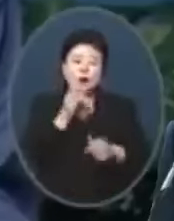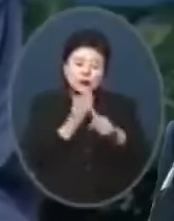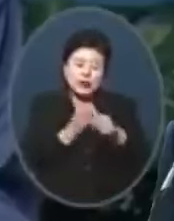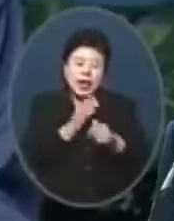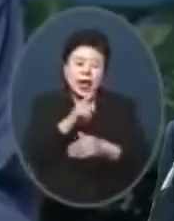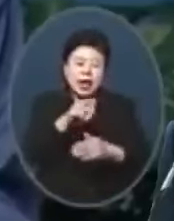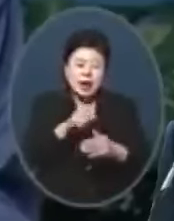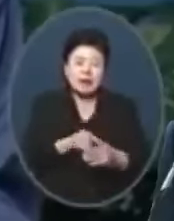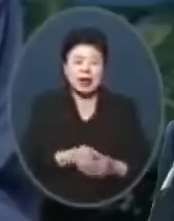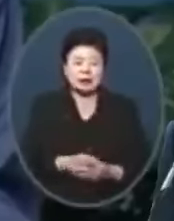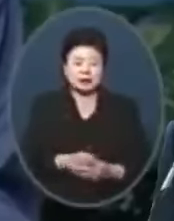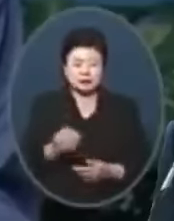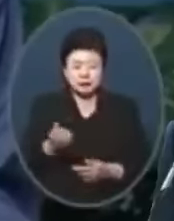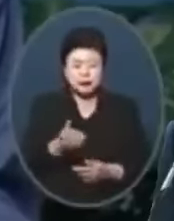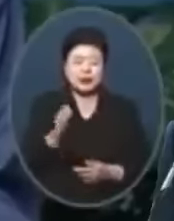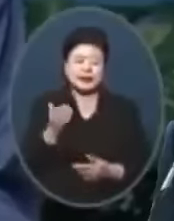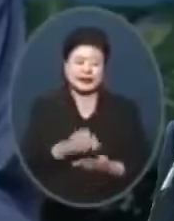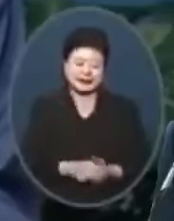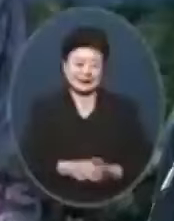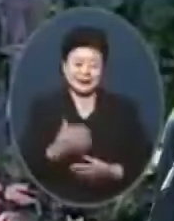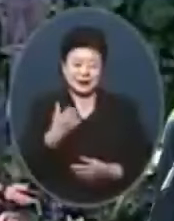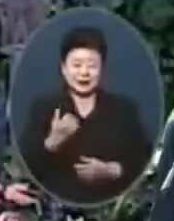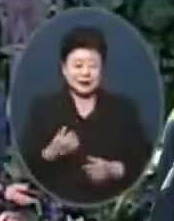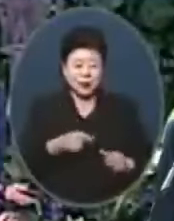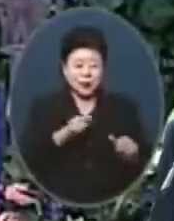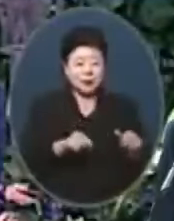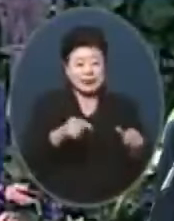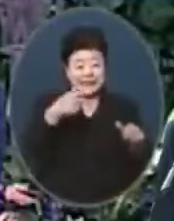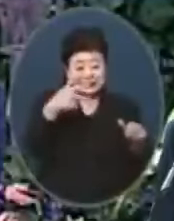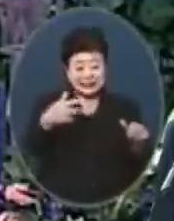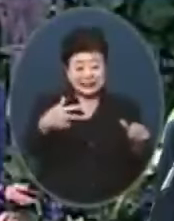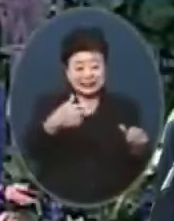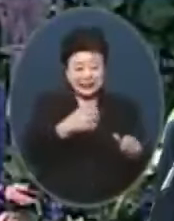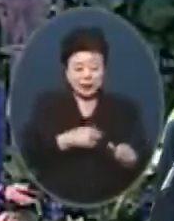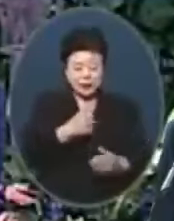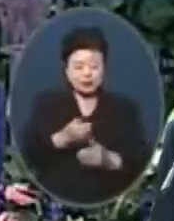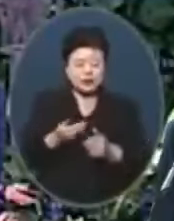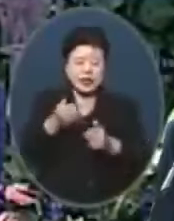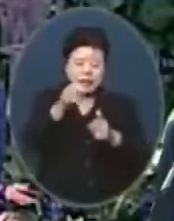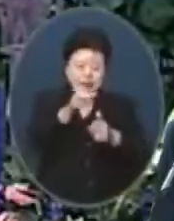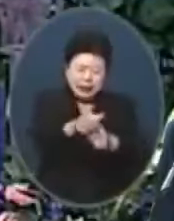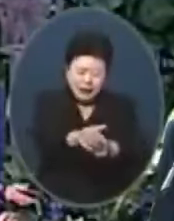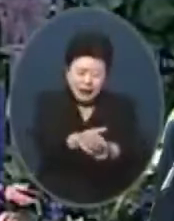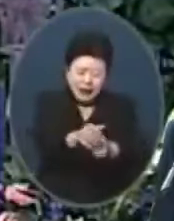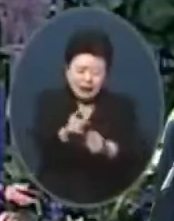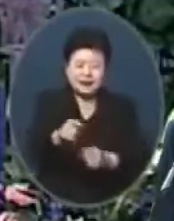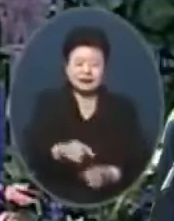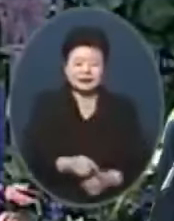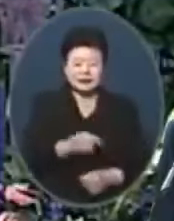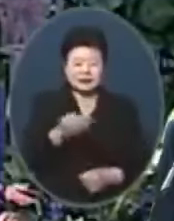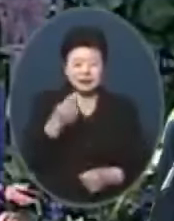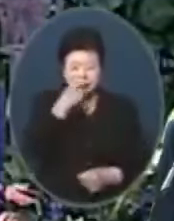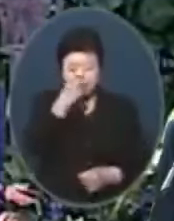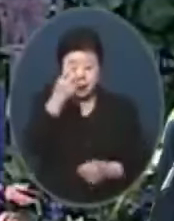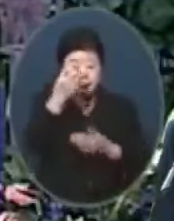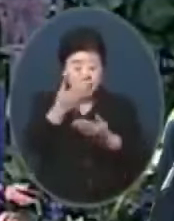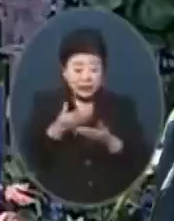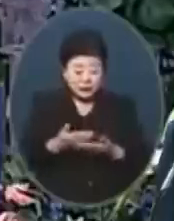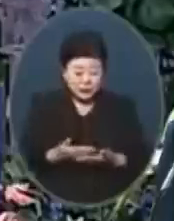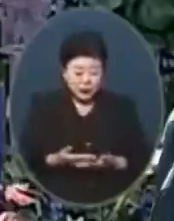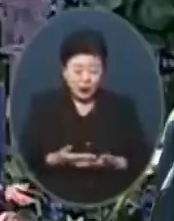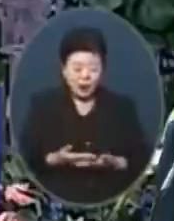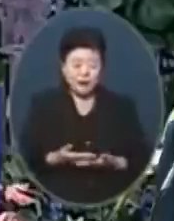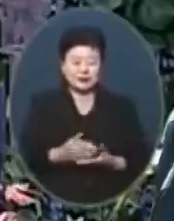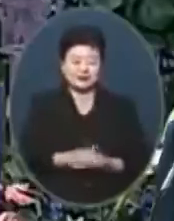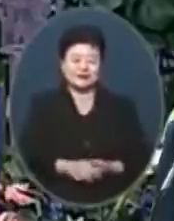마음을 비워놓을 수가 있습니다. 베드로전서 5장 7절에는 너희 염려를 다 주께 맡기라. 이는 그가 너희를